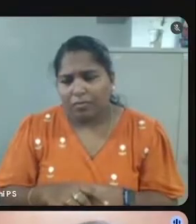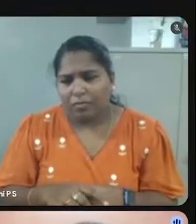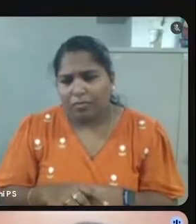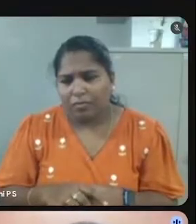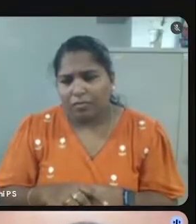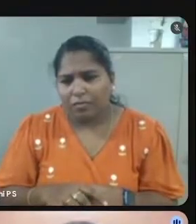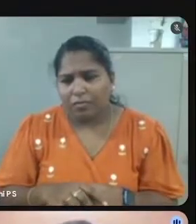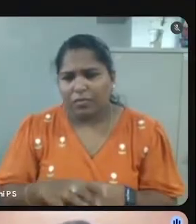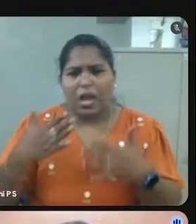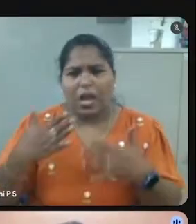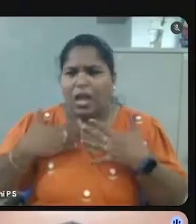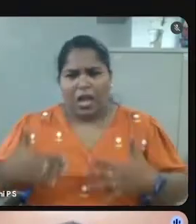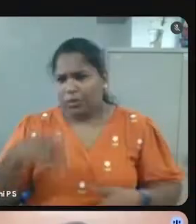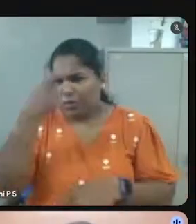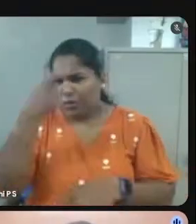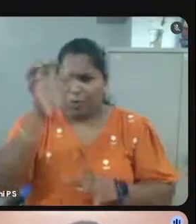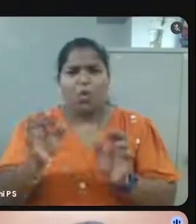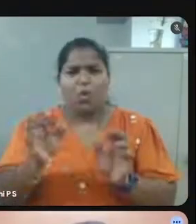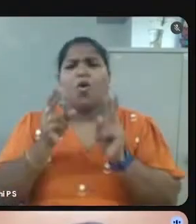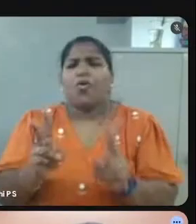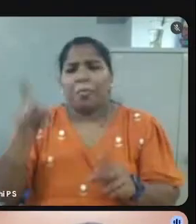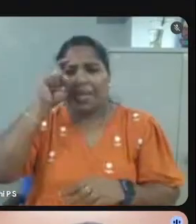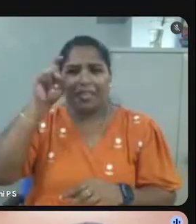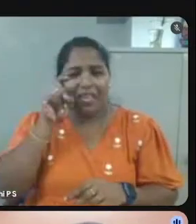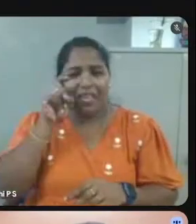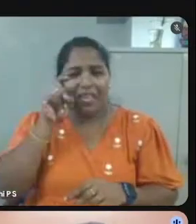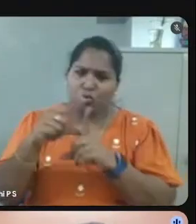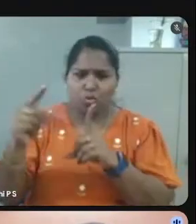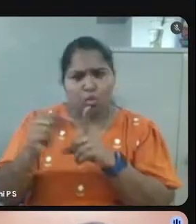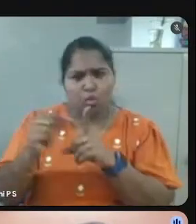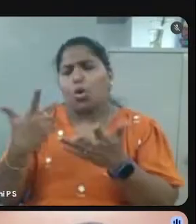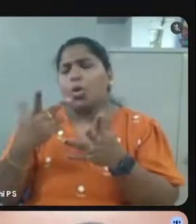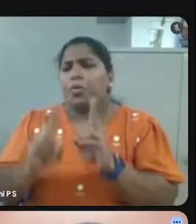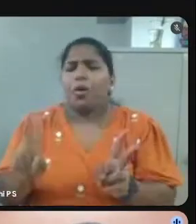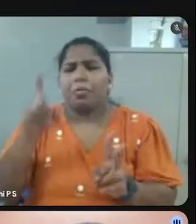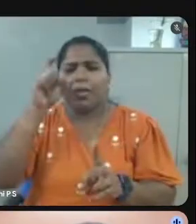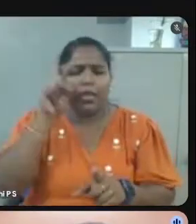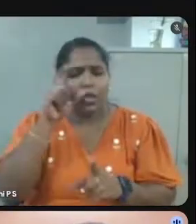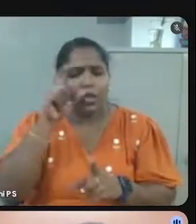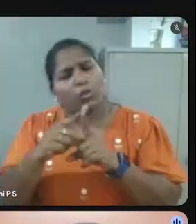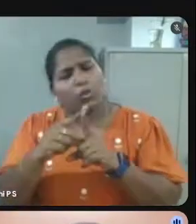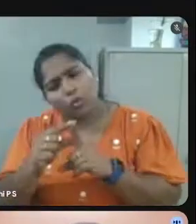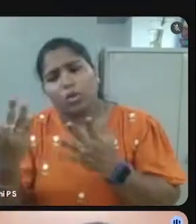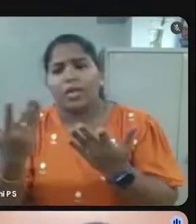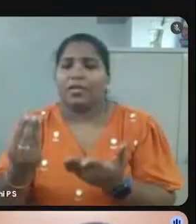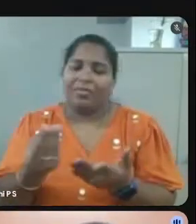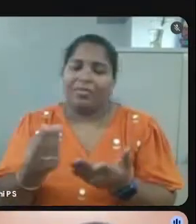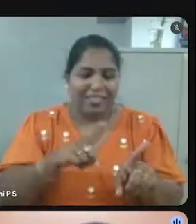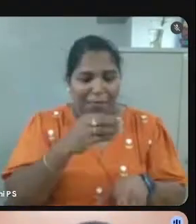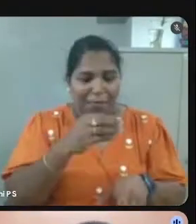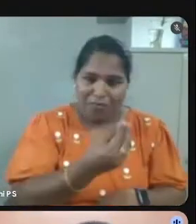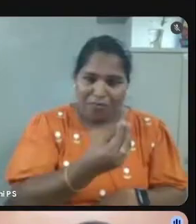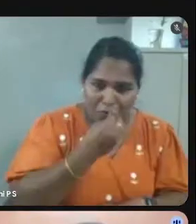നമുക്ക് അതൊന്നും ഹെൽത്ത് അഫക്റ്റ് ആയില്ല. അത് നോർമൽ സെക്ഷൽ ആക്ടിവിറ്റി ആണ്. സെക്ഷൽ ആക്ടിവിറ്റി നമുക്ക് ഇതിനകത്തെ പറഞ്ഞത് കഴിക്കാൻ പോലെ, നമുക്ക് ഉറങ്ങാൻ